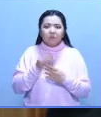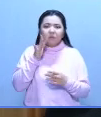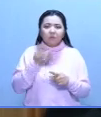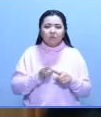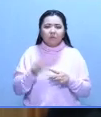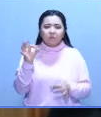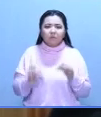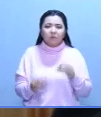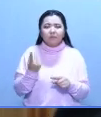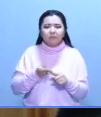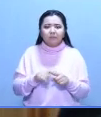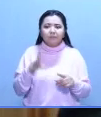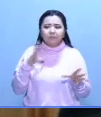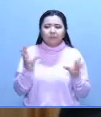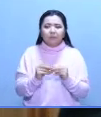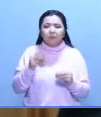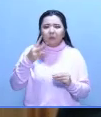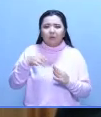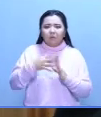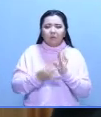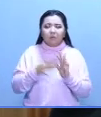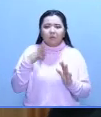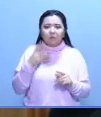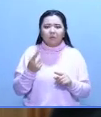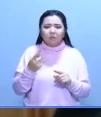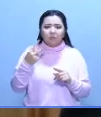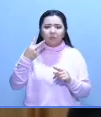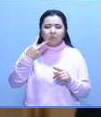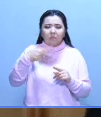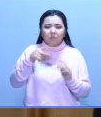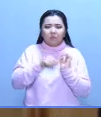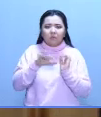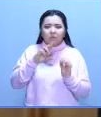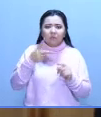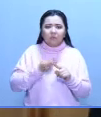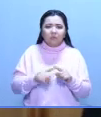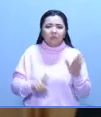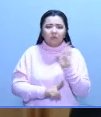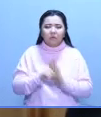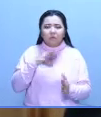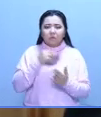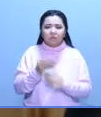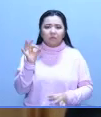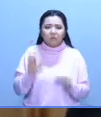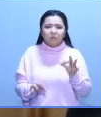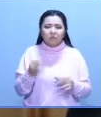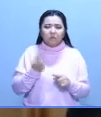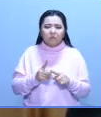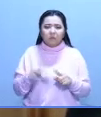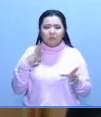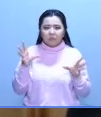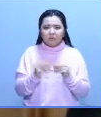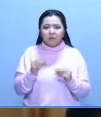шешім қабылдады. Жарияланған қаулы 2019 жылдың 23 қазанынан заңды күшіне енеді. Қылмыстық іске қатысты сот алқасының